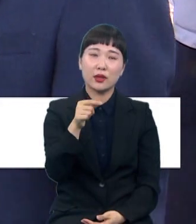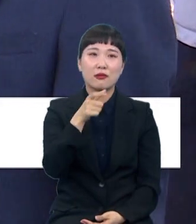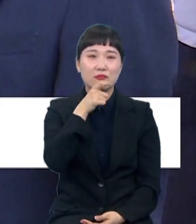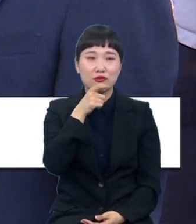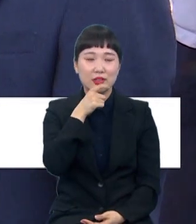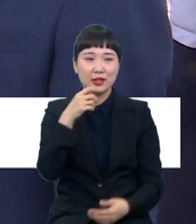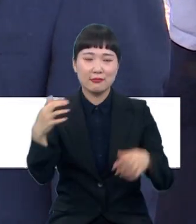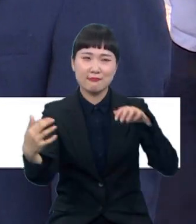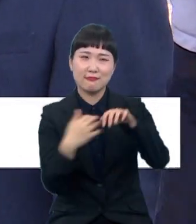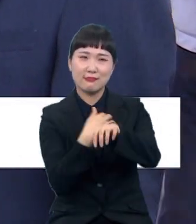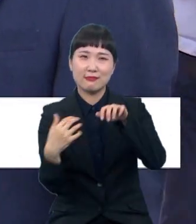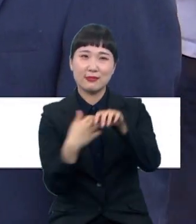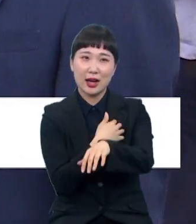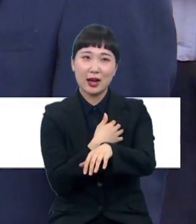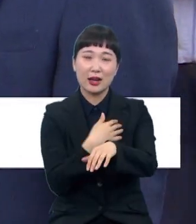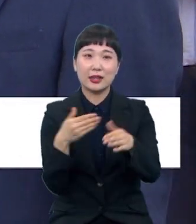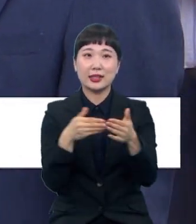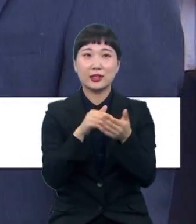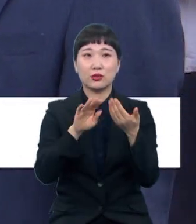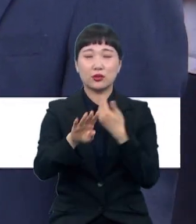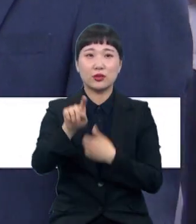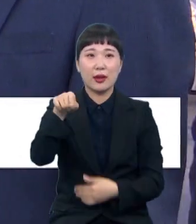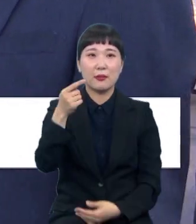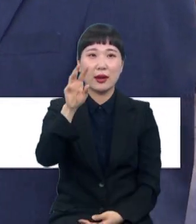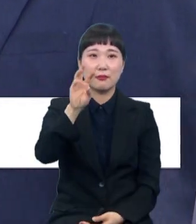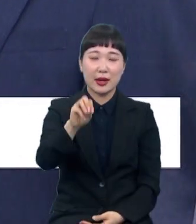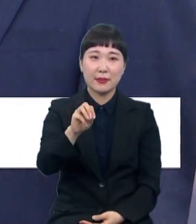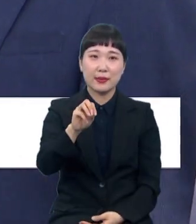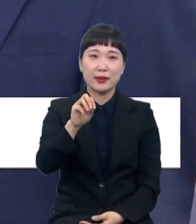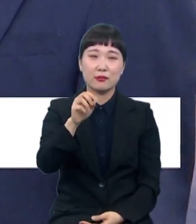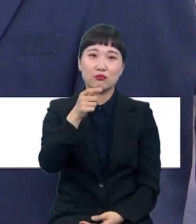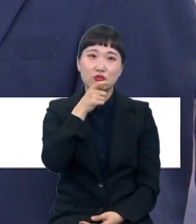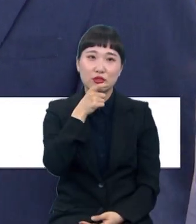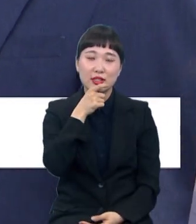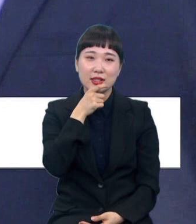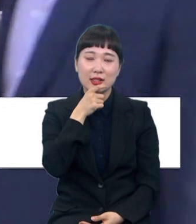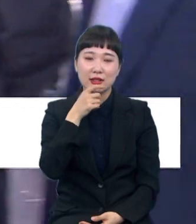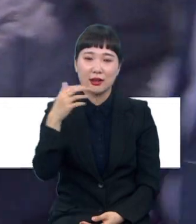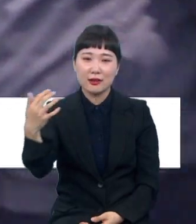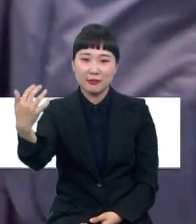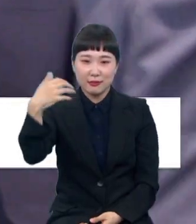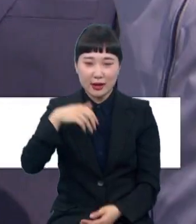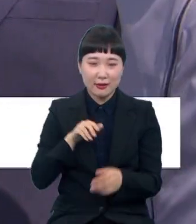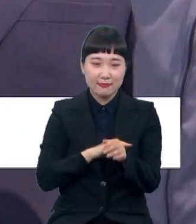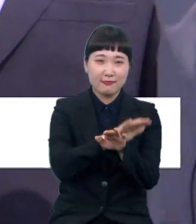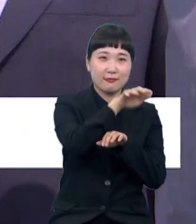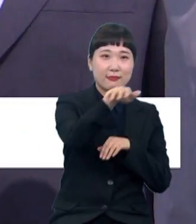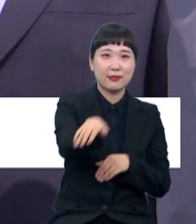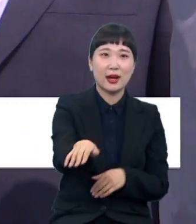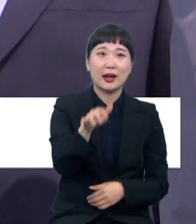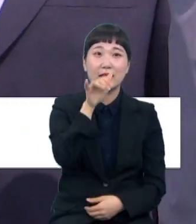번 들어와서 100만 톤 물이 이렇게 여기서 두 번 빠져나가고요. 이 전체 물이 그러면 한번